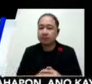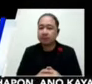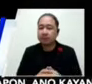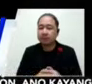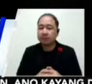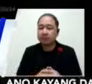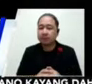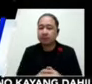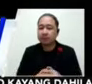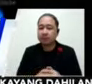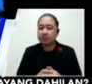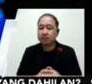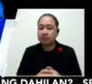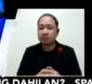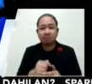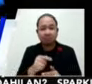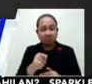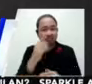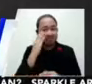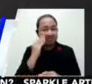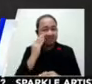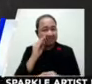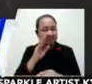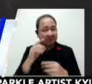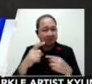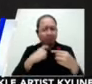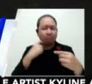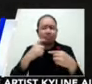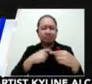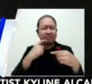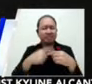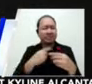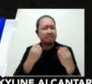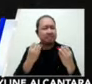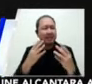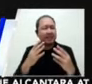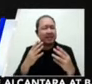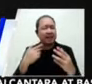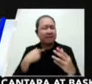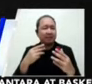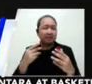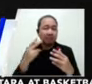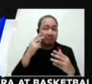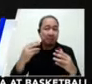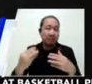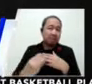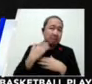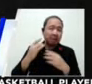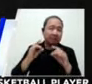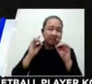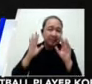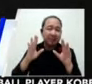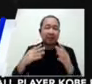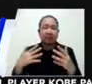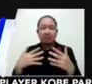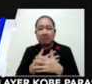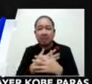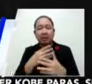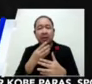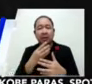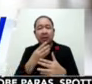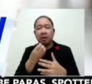Madalas ka bang makatanggap ng mga text messages na nananakot, nangiinganyo o kaya ay tumatawag ng pansin sa mga transaksyon na hindi mo